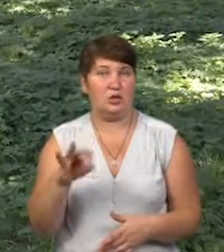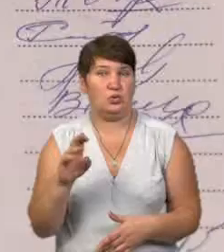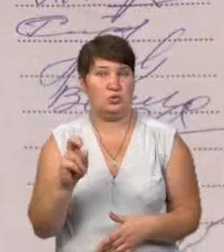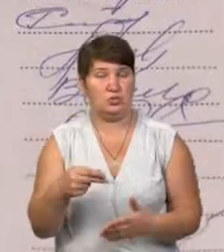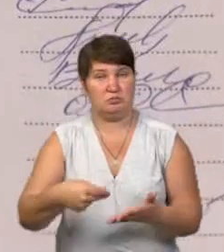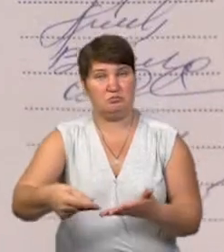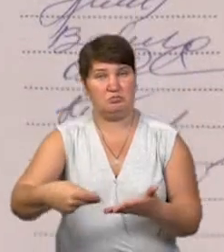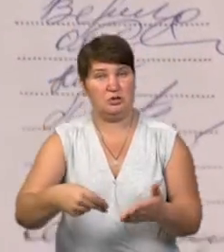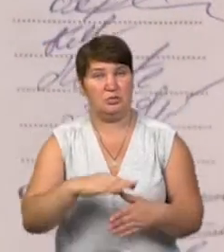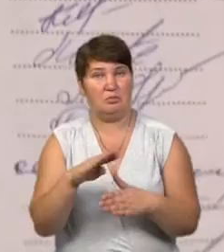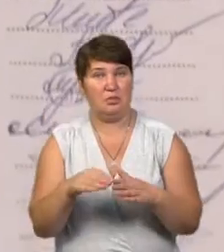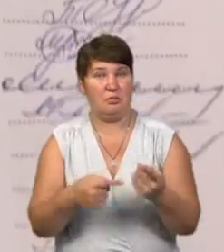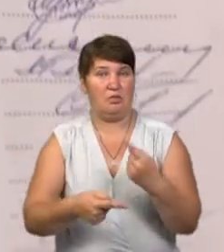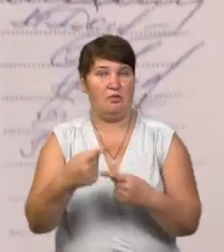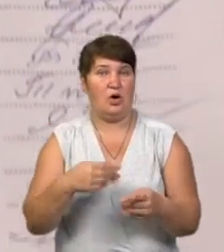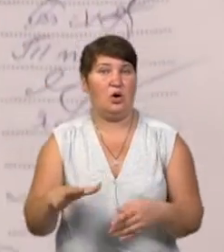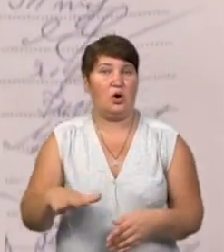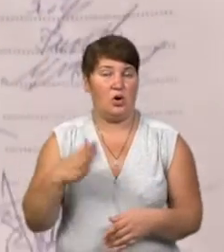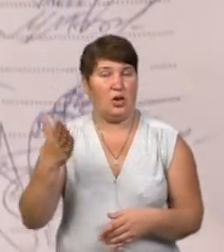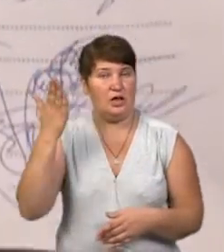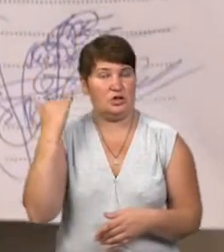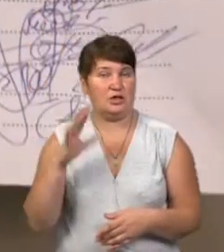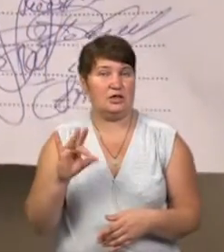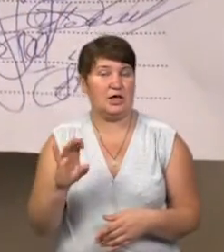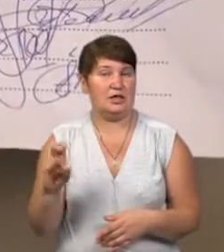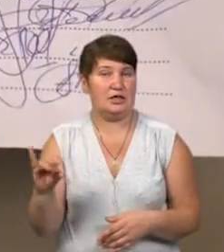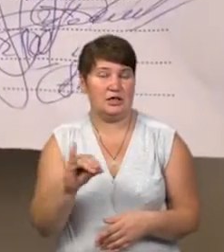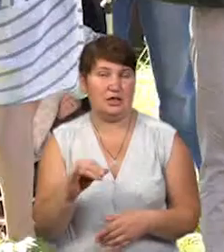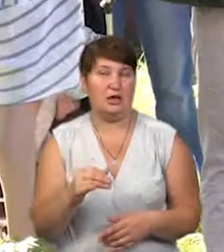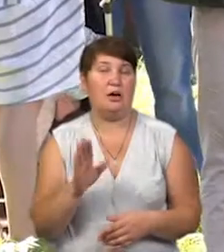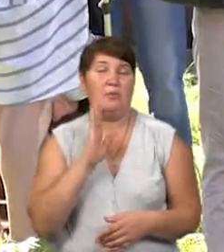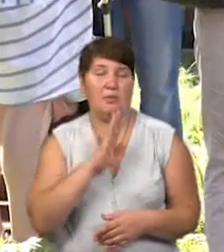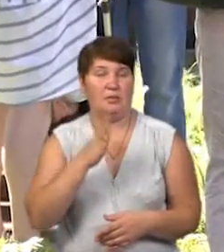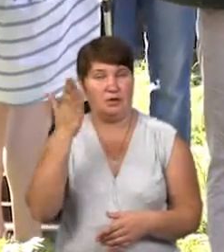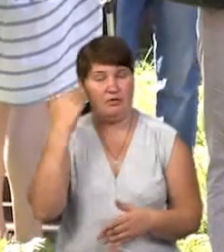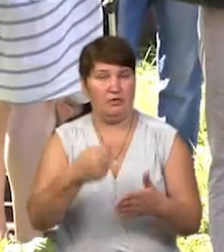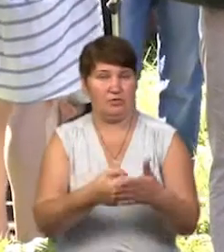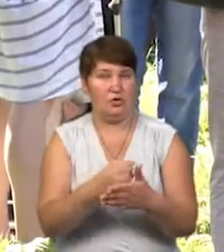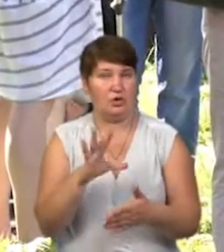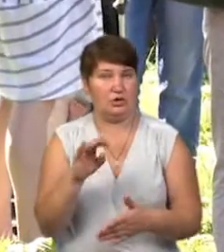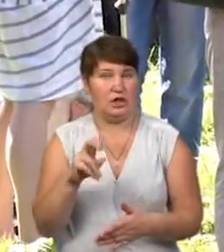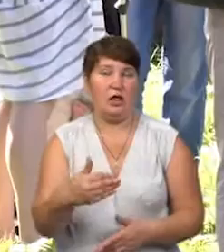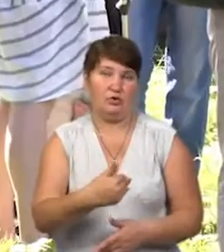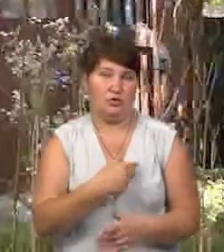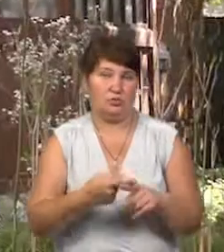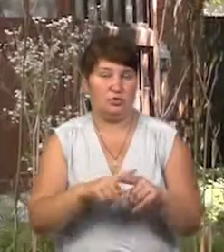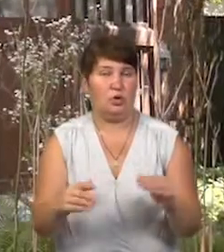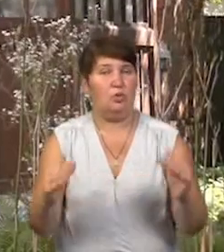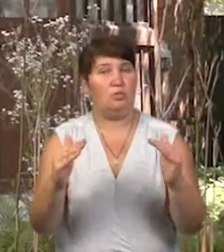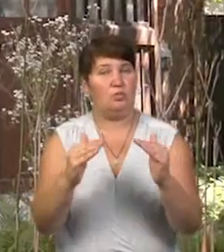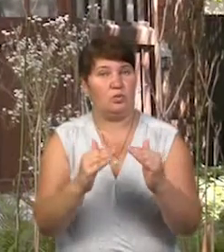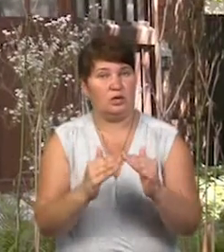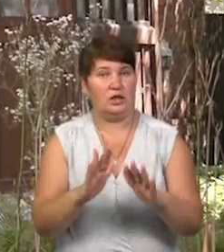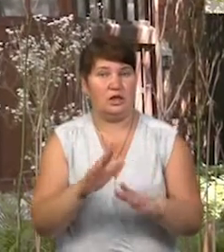підпис під поверненням колишньої резиденції. Жінка каже, що її мама відстоювала костел, а вона хоче, щоб цей будинок єзуїтів не